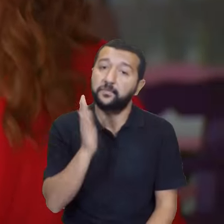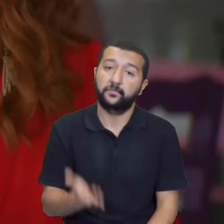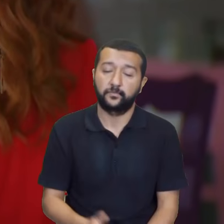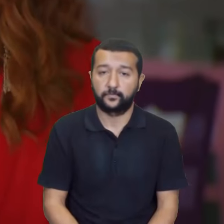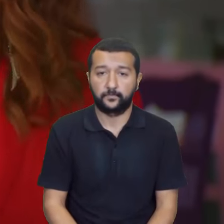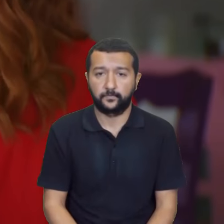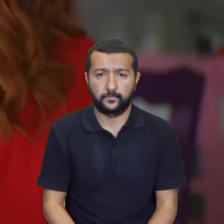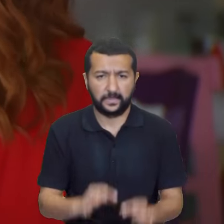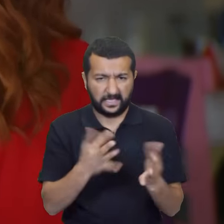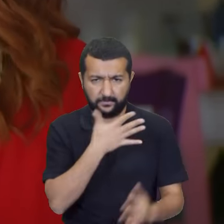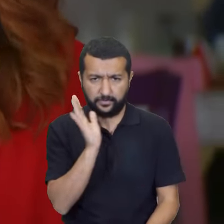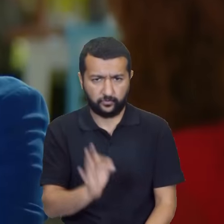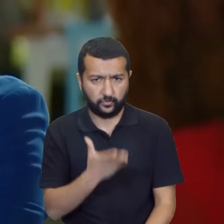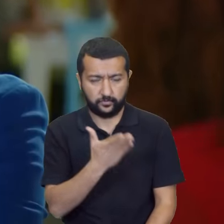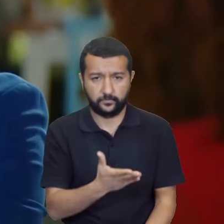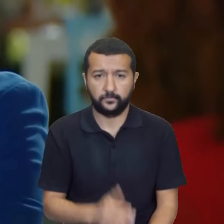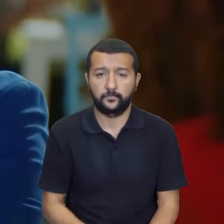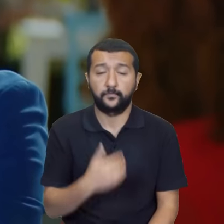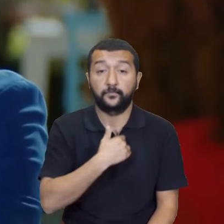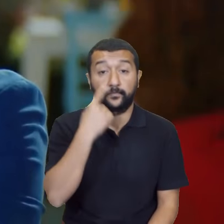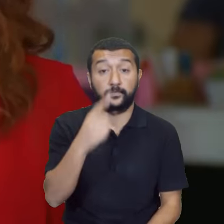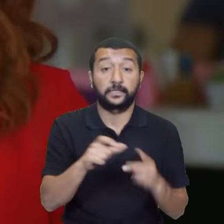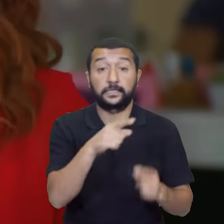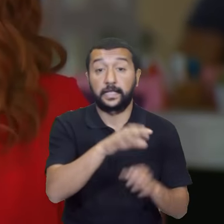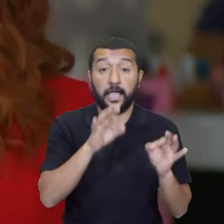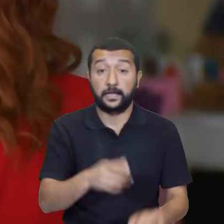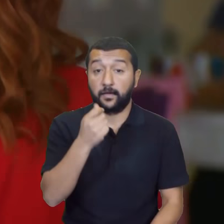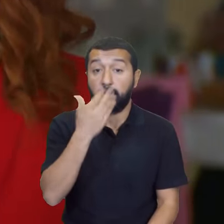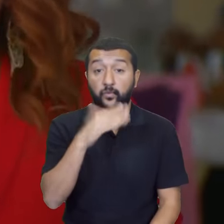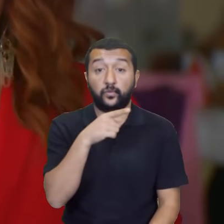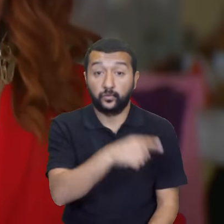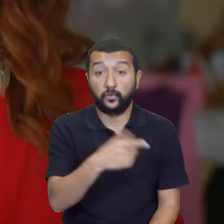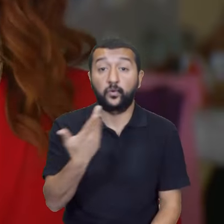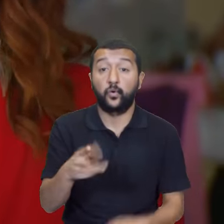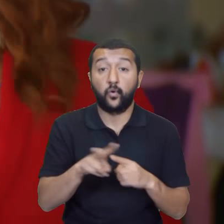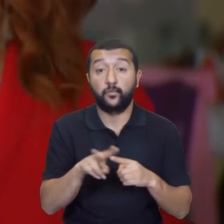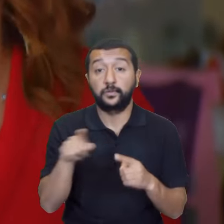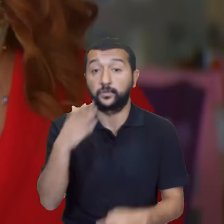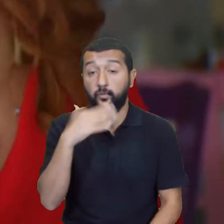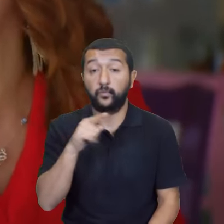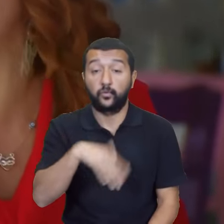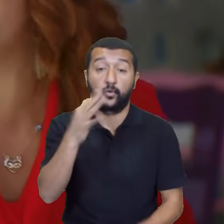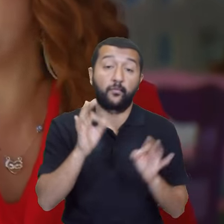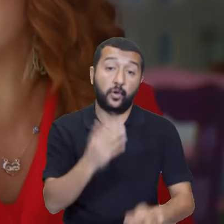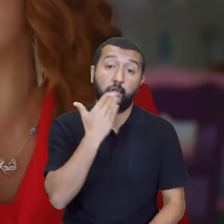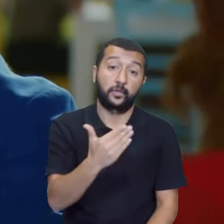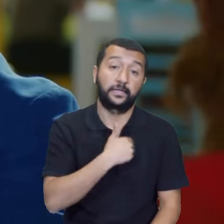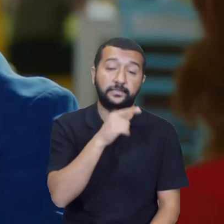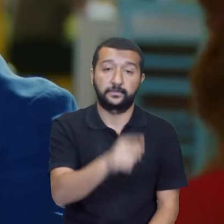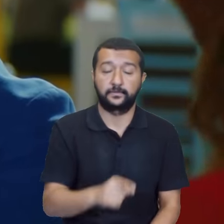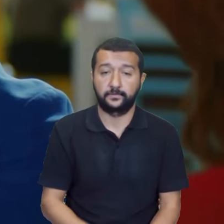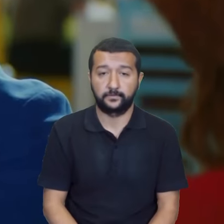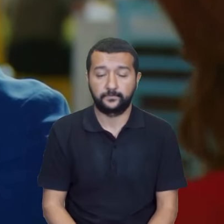Bilmiyorum. Ne demek bilmiyorum? Bana bak Şener, eğer para yoksa, komikasyon da yok, bunu da böyle söyleyeyim ben